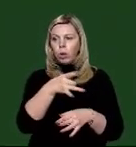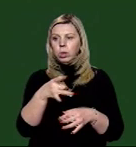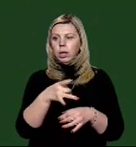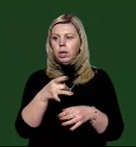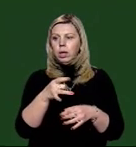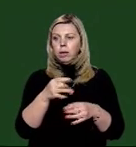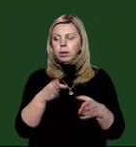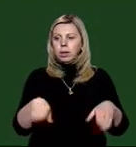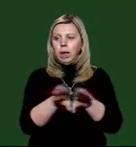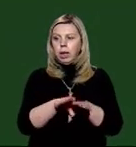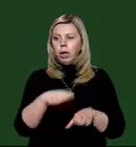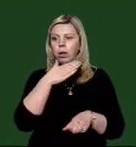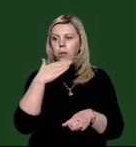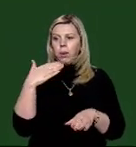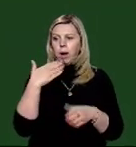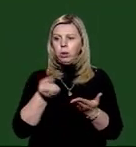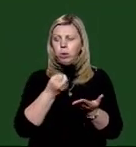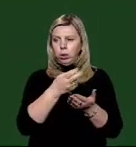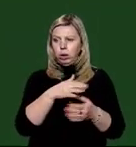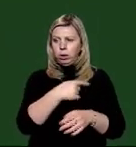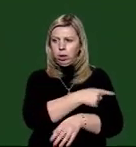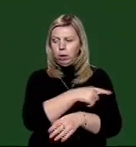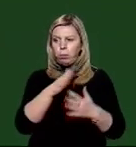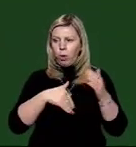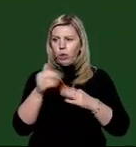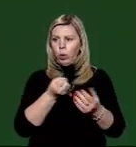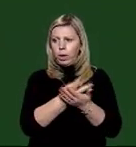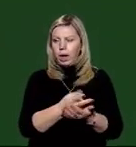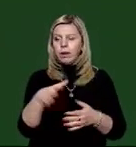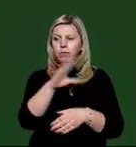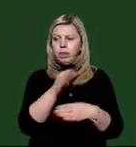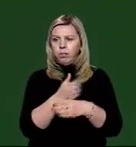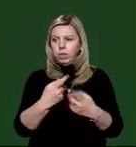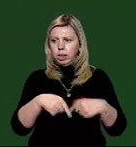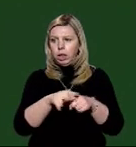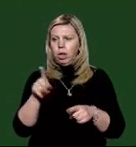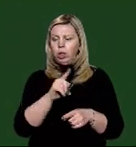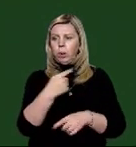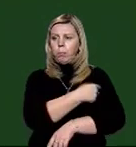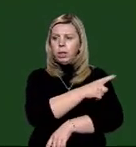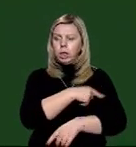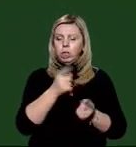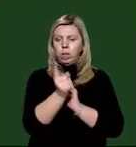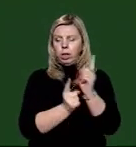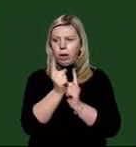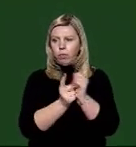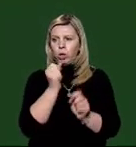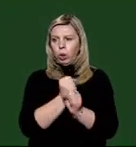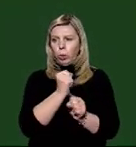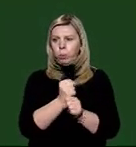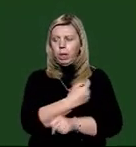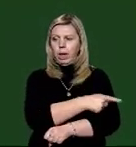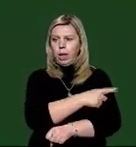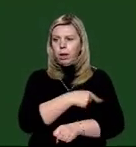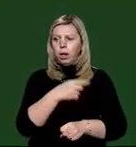районі закрили багатопрофільну лікарню, яка має всі відділення, і щоб вони по медичній реформі робили